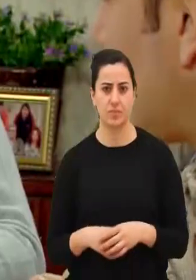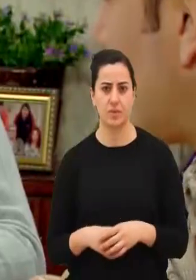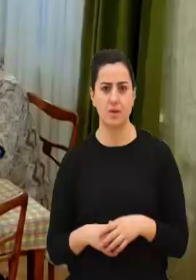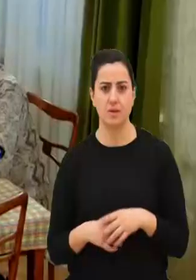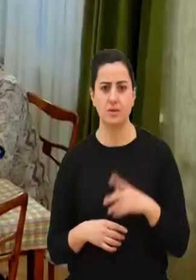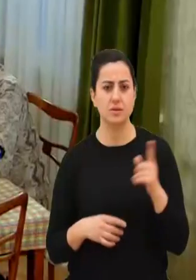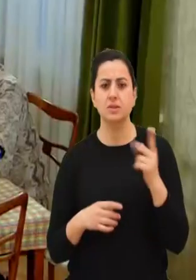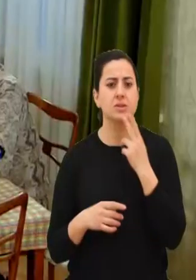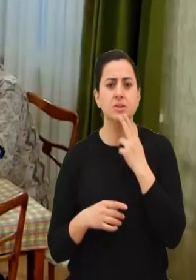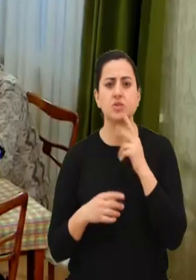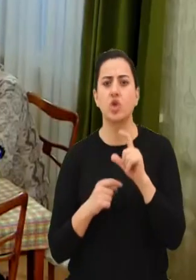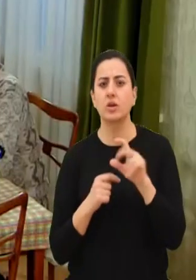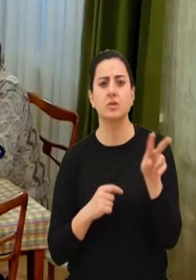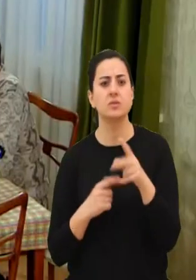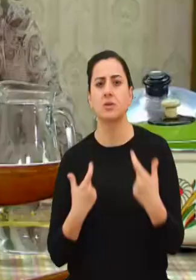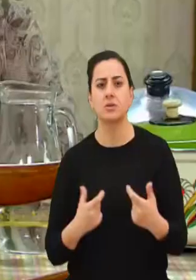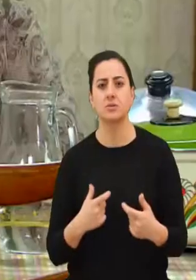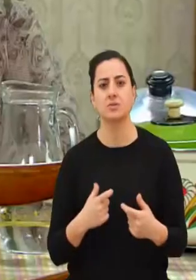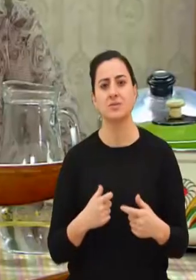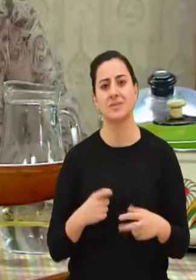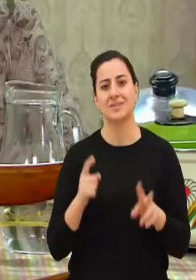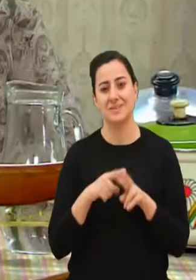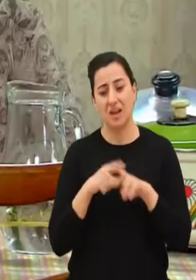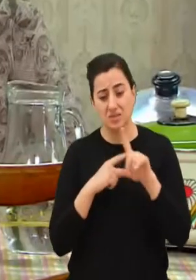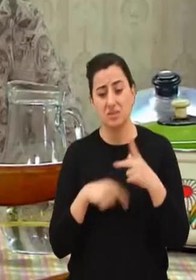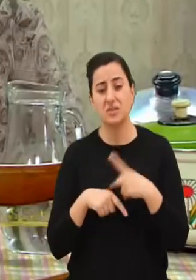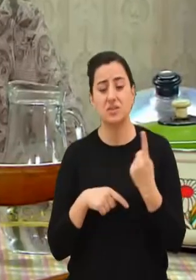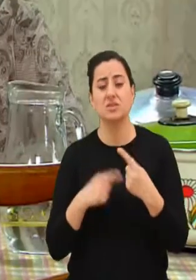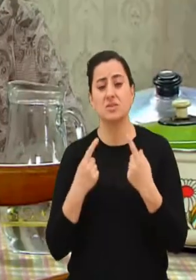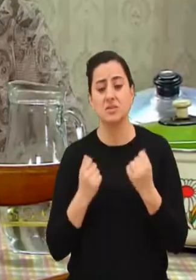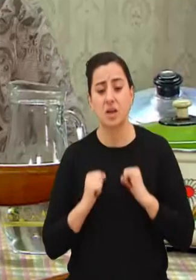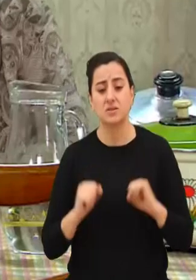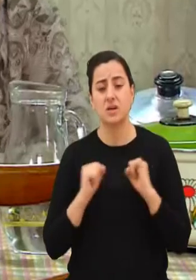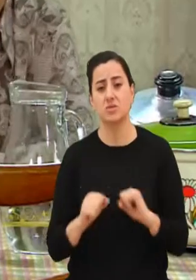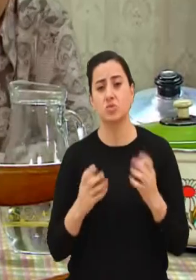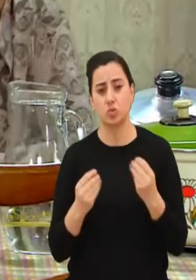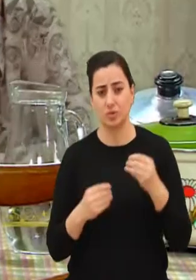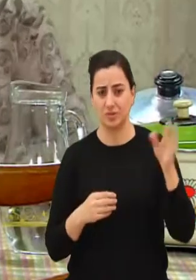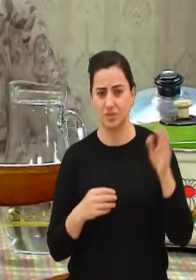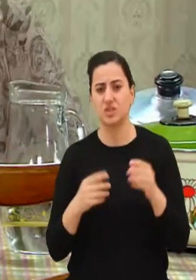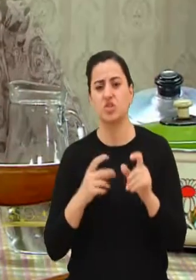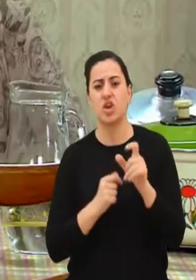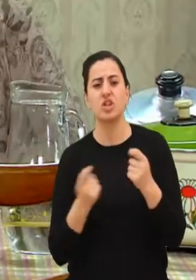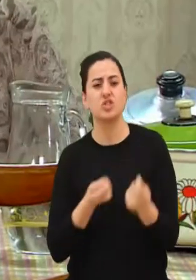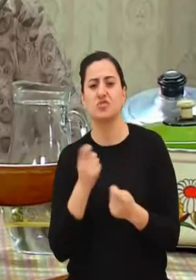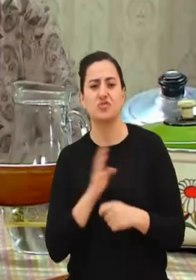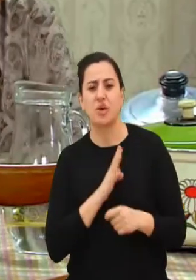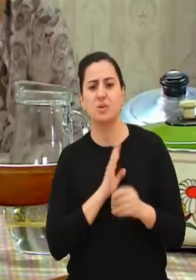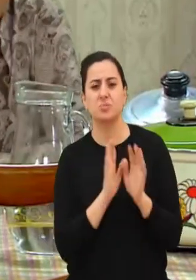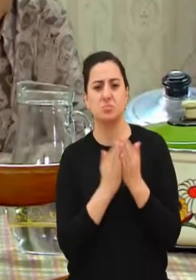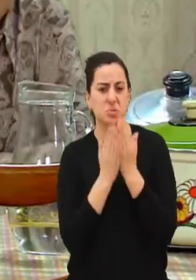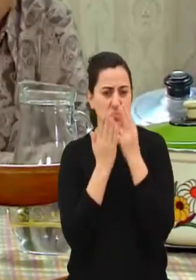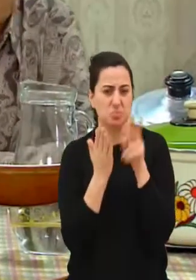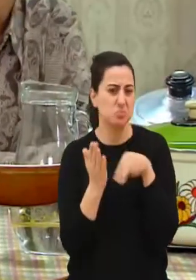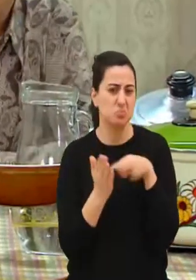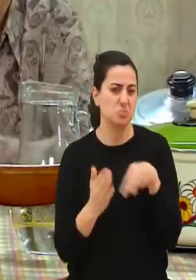Nazlı nerede? Onlar şey, ay Nazlı'nın nasıl dersi varmış böyle... Çağatay'da işim var dedi, biraz şeylere bakacağım dedi